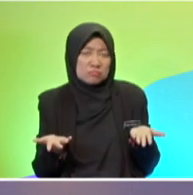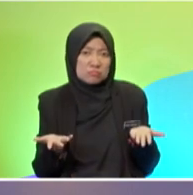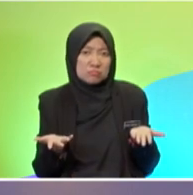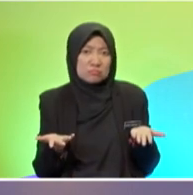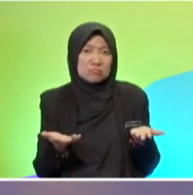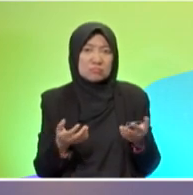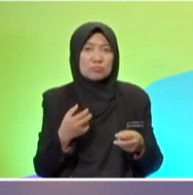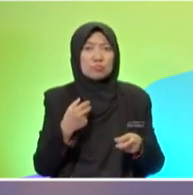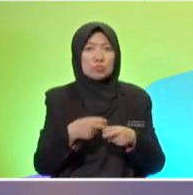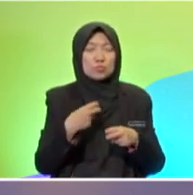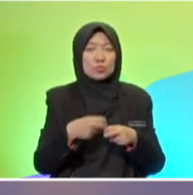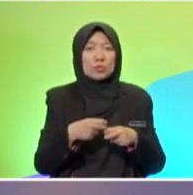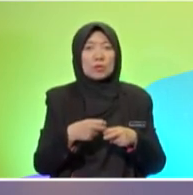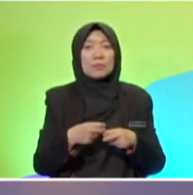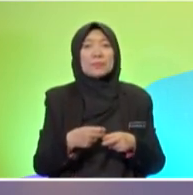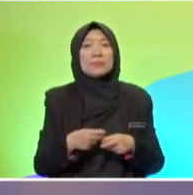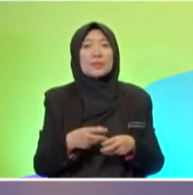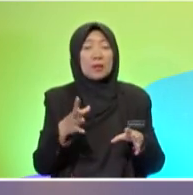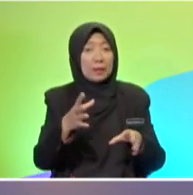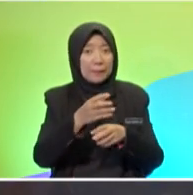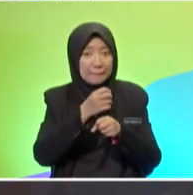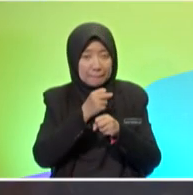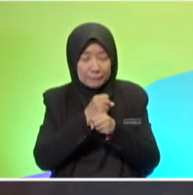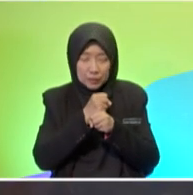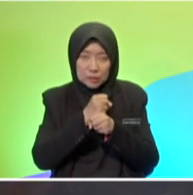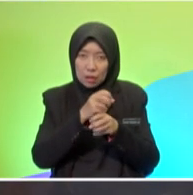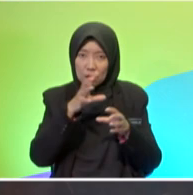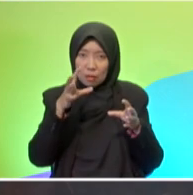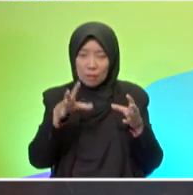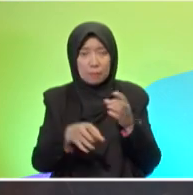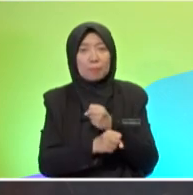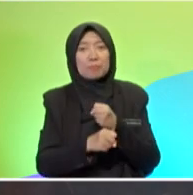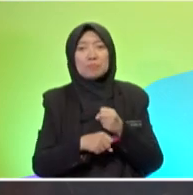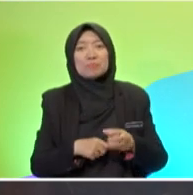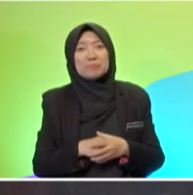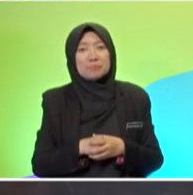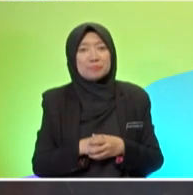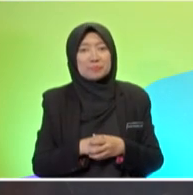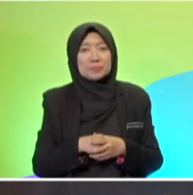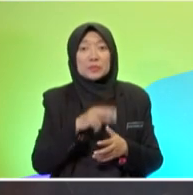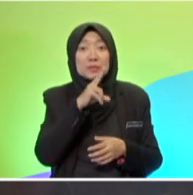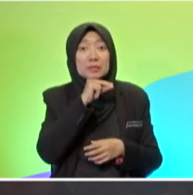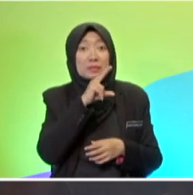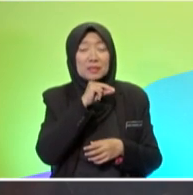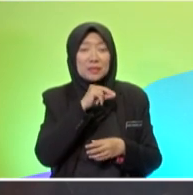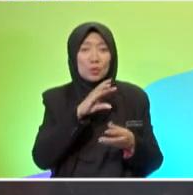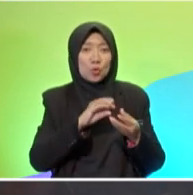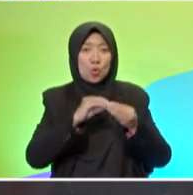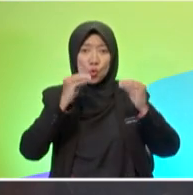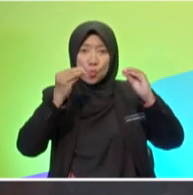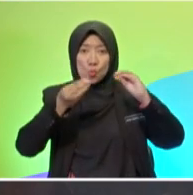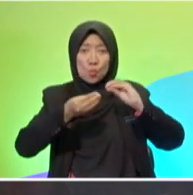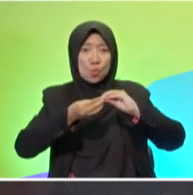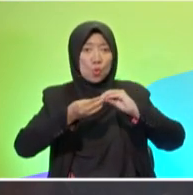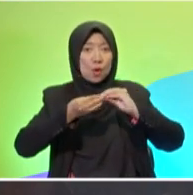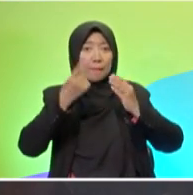macam lari-lari. Dapat pun tangkap dia. Betul. Mari kita tengok. Okey. Ini yang cikgu yang kakak Mira